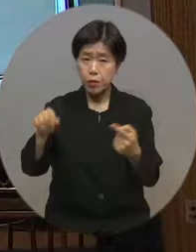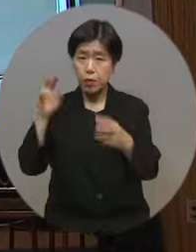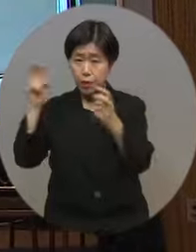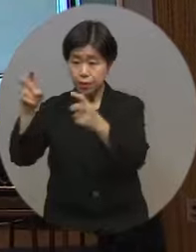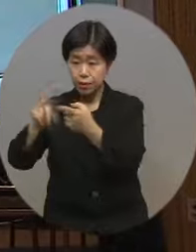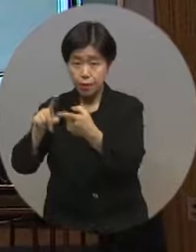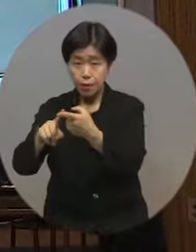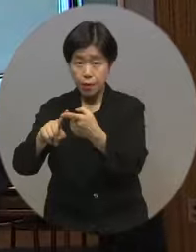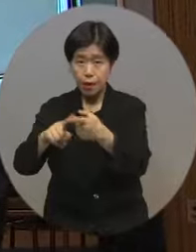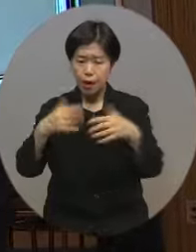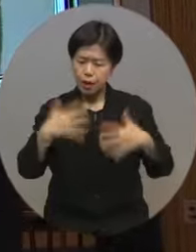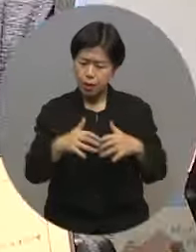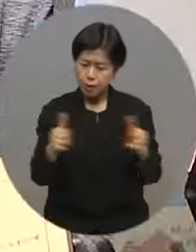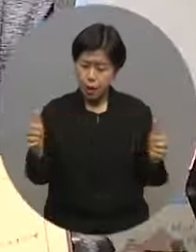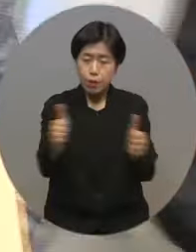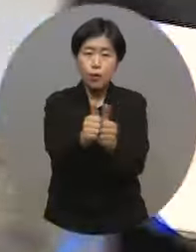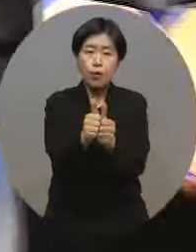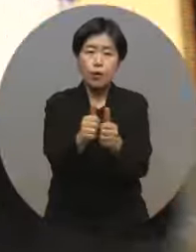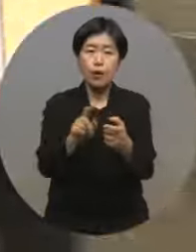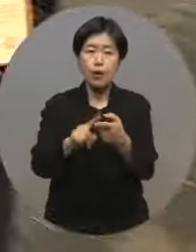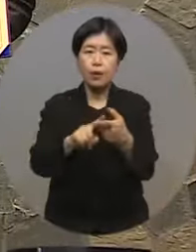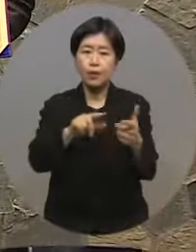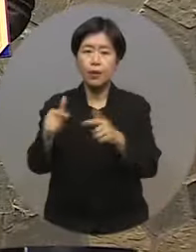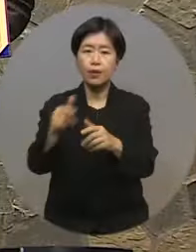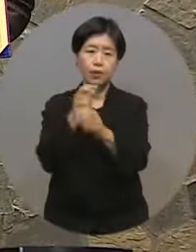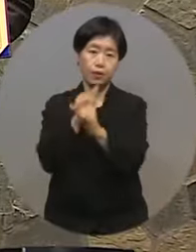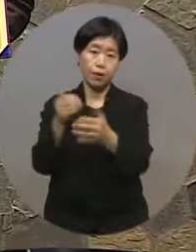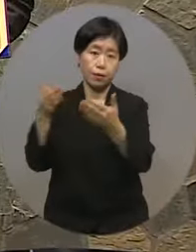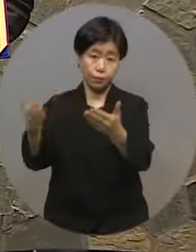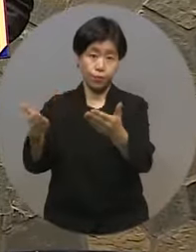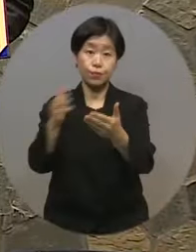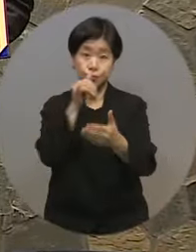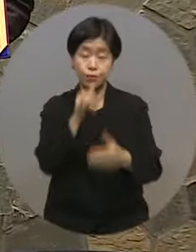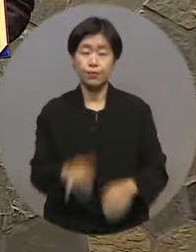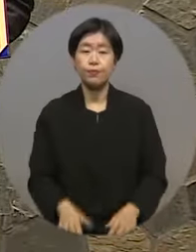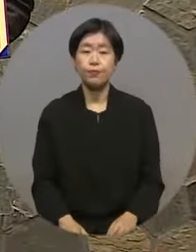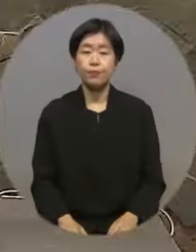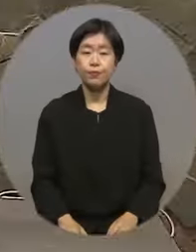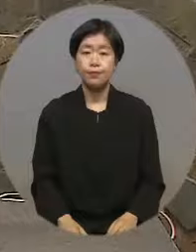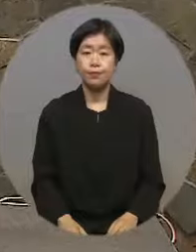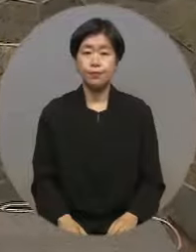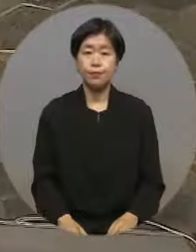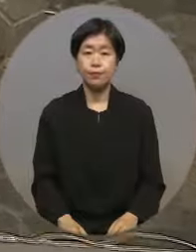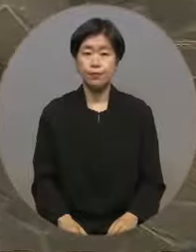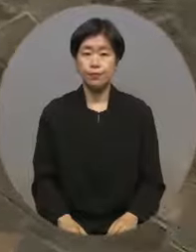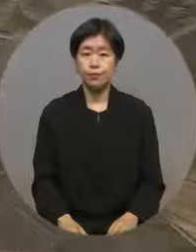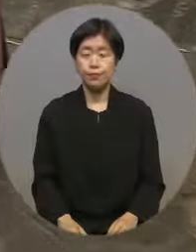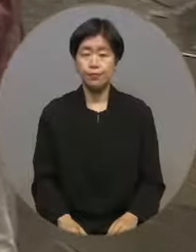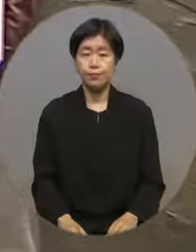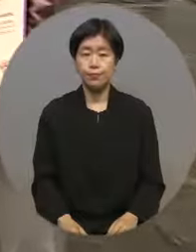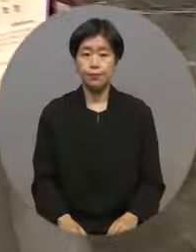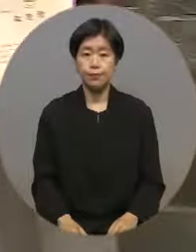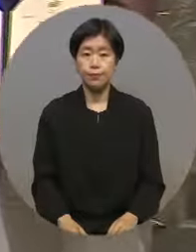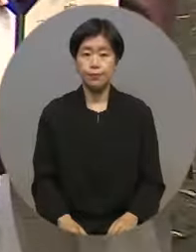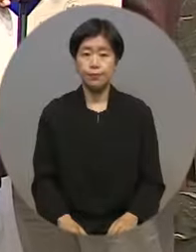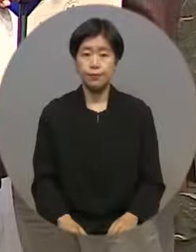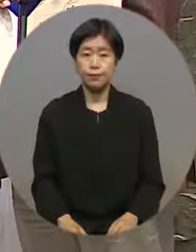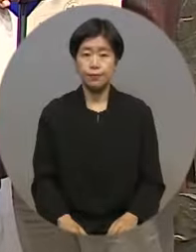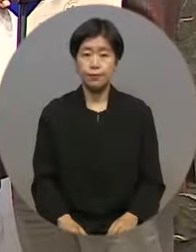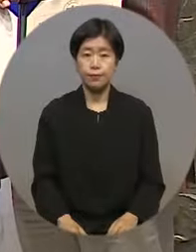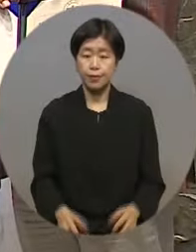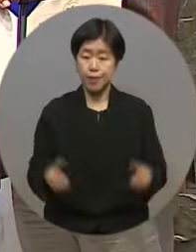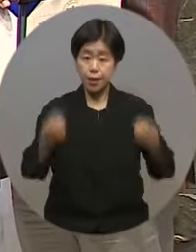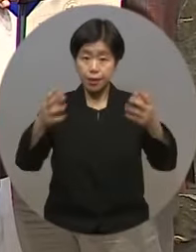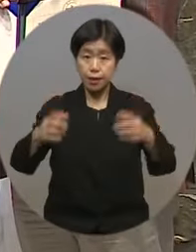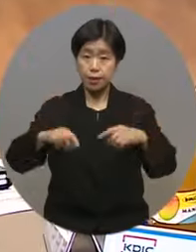약자와의 동행 실현에 대한 서울특별시장상과 서울특별시 장애인체육회장상을 수여했습니다. 행사에